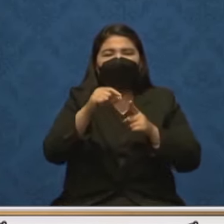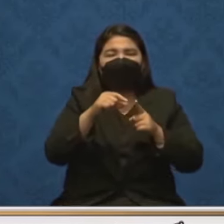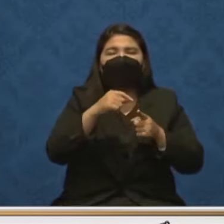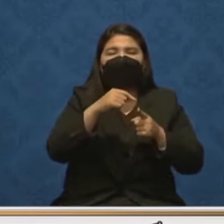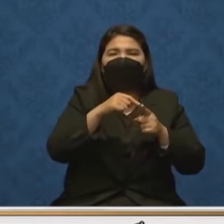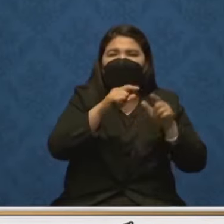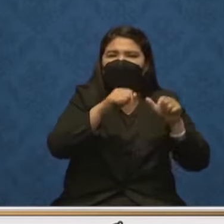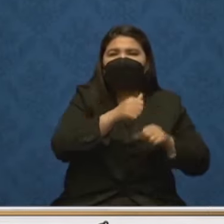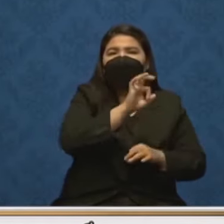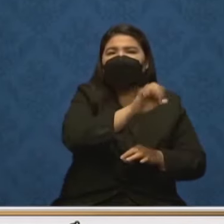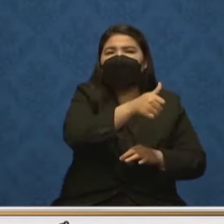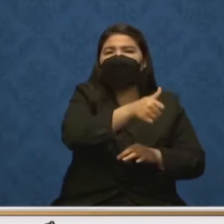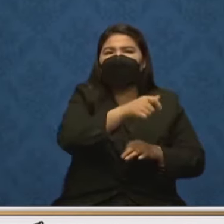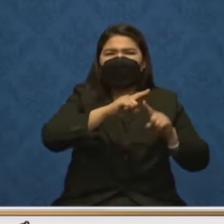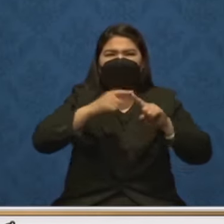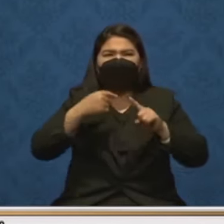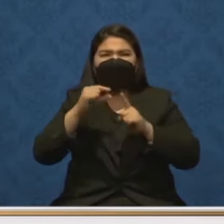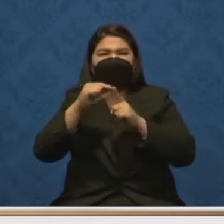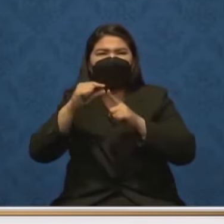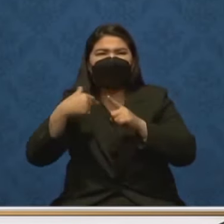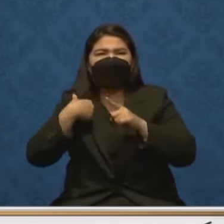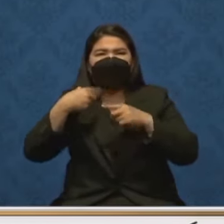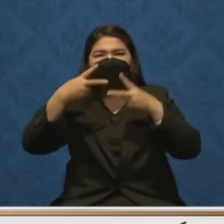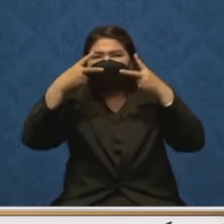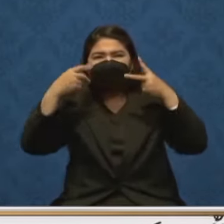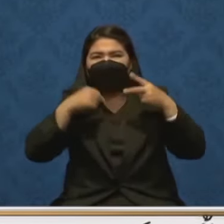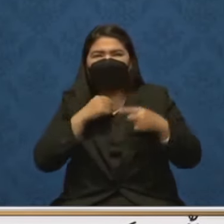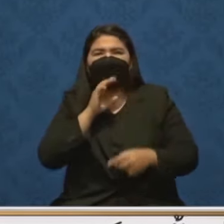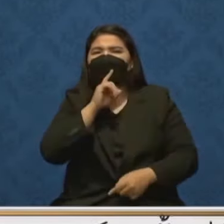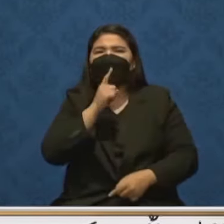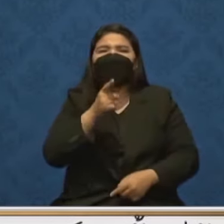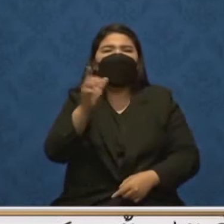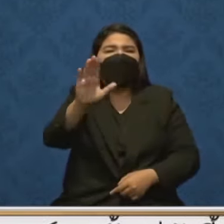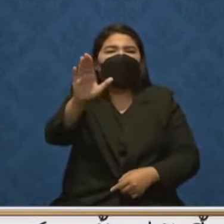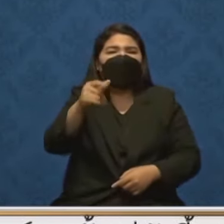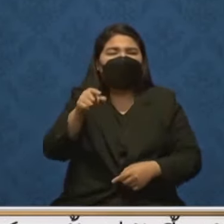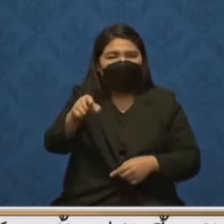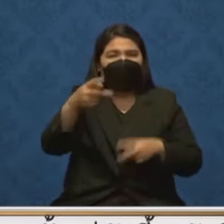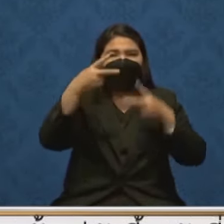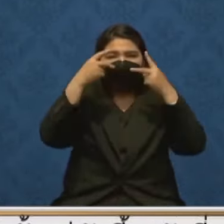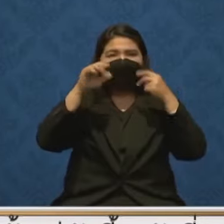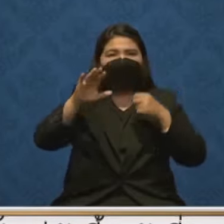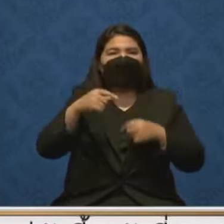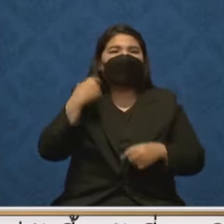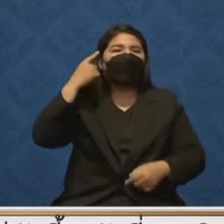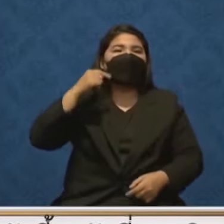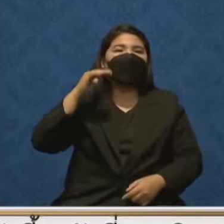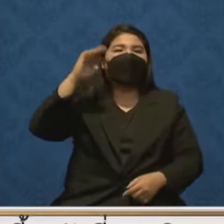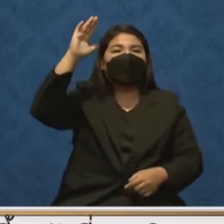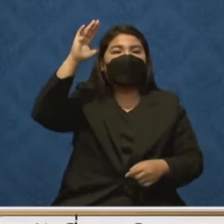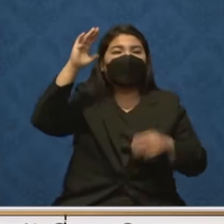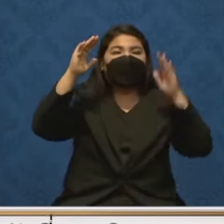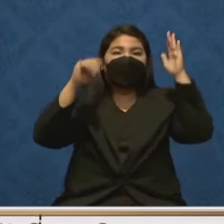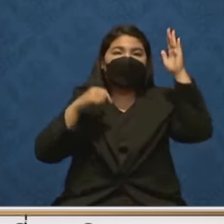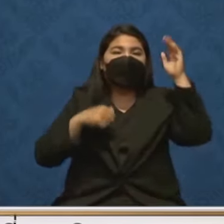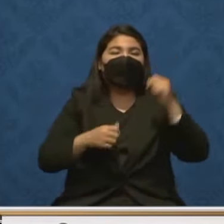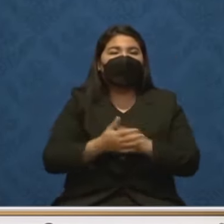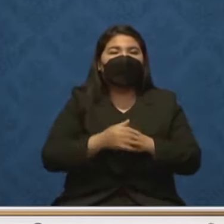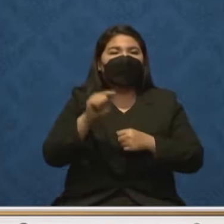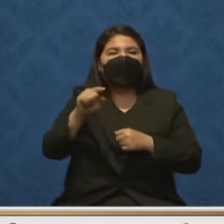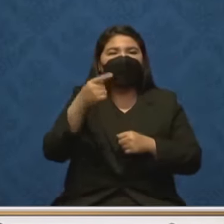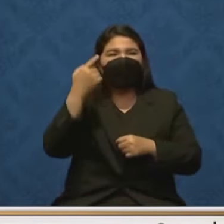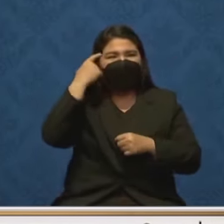หนักเกินไปแปลว่าเป็นไอ้โจรในวันนี้ก็ไม่ควรครับก็เขาเป็นจนทานค่ะดิฉันขอตัวนะคะคะประทาน